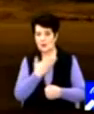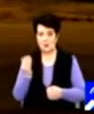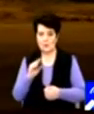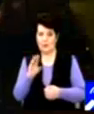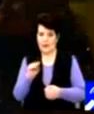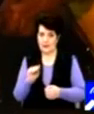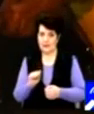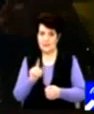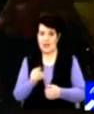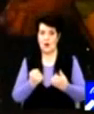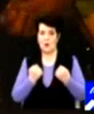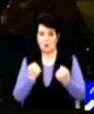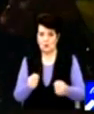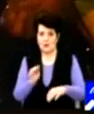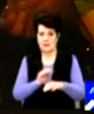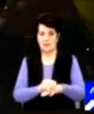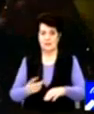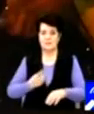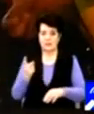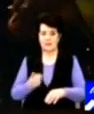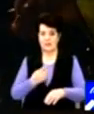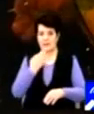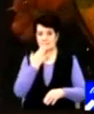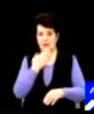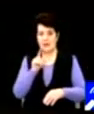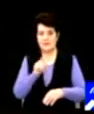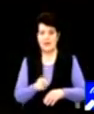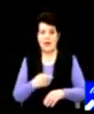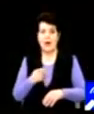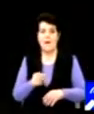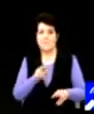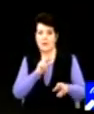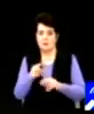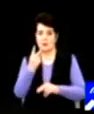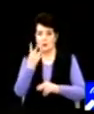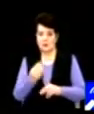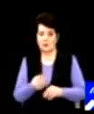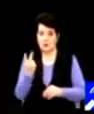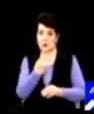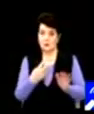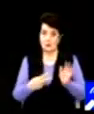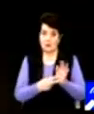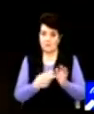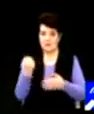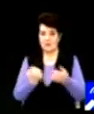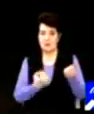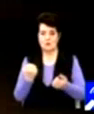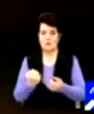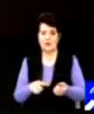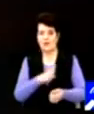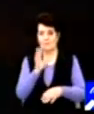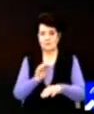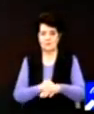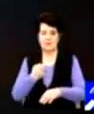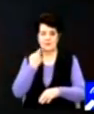permis de conducere. Potrivit datelor Inspectoratului Național de Patrulare, în doar 2 zile, 27 de șoferi au fost